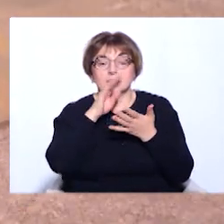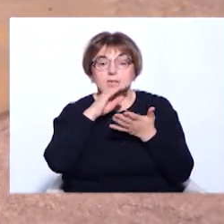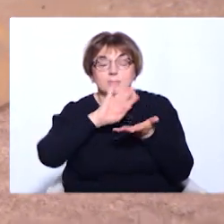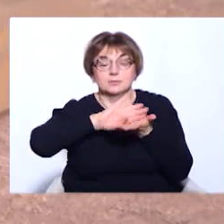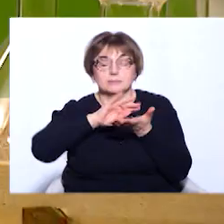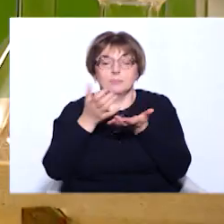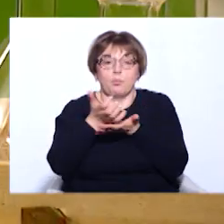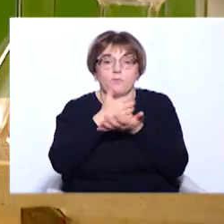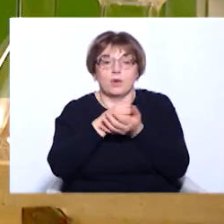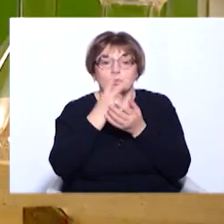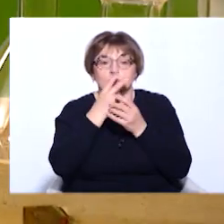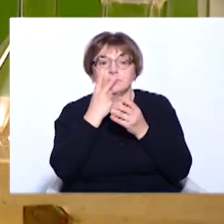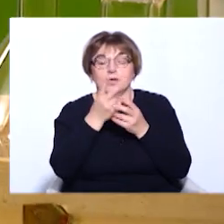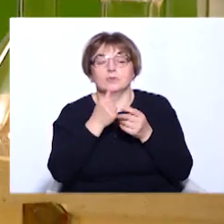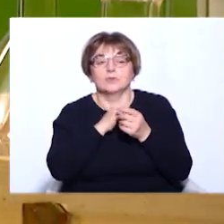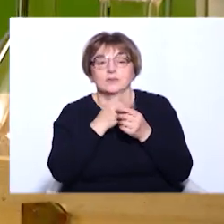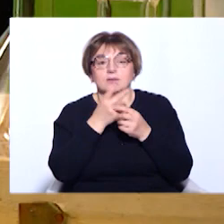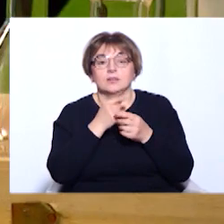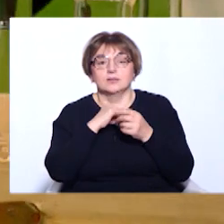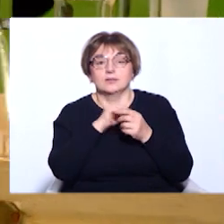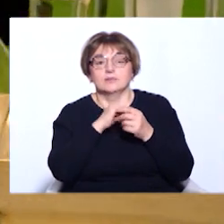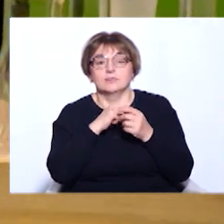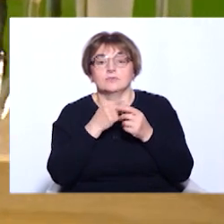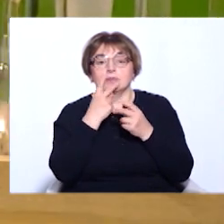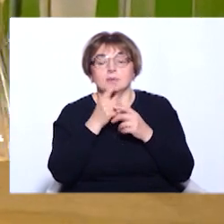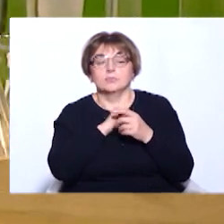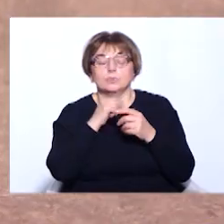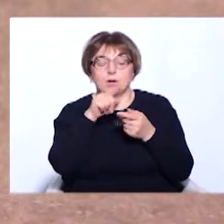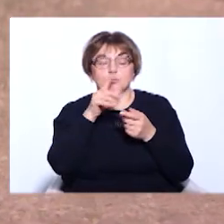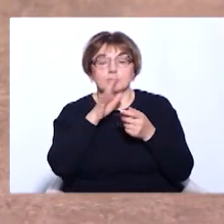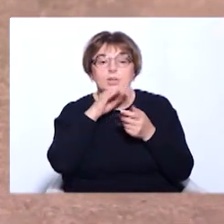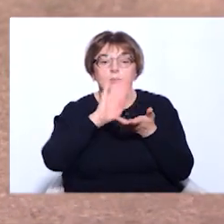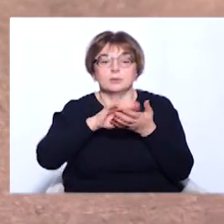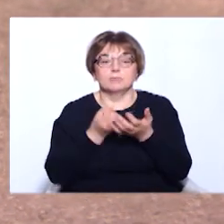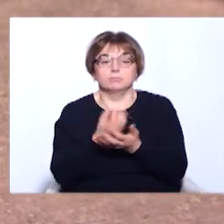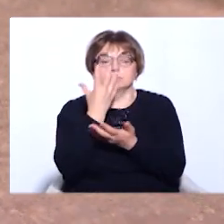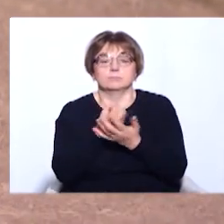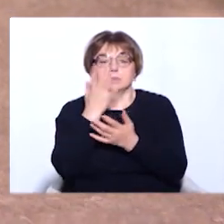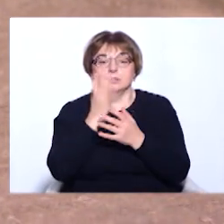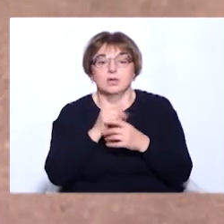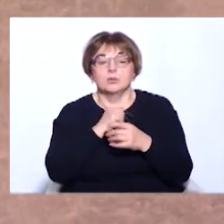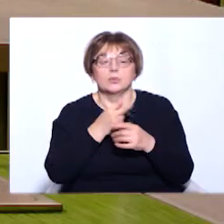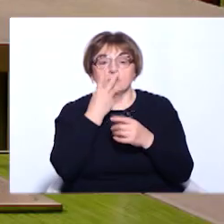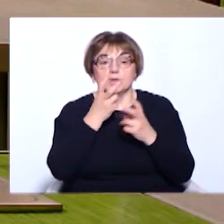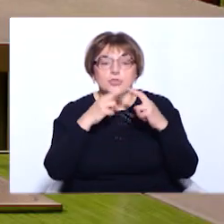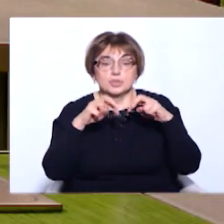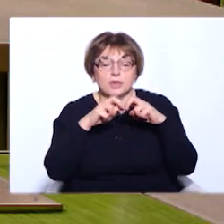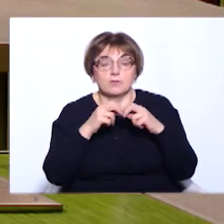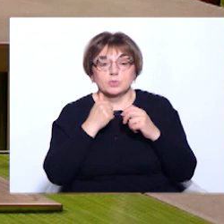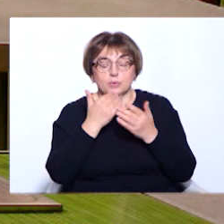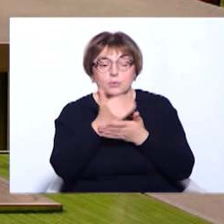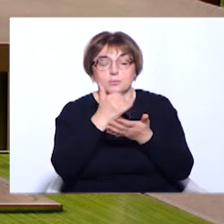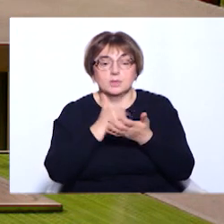შევამოწმებდით ასანთით, გამოყოფილი წყალბადი ფეთქდება. იმისათვის, რომ შევამოწმოთ, რომ